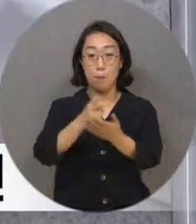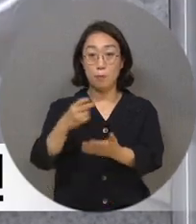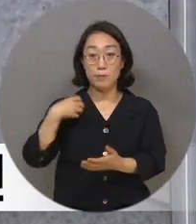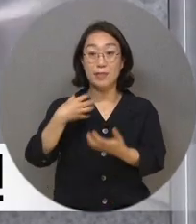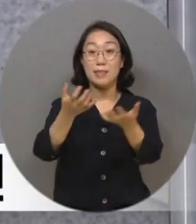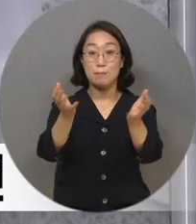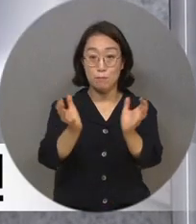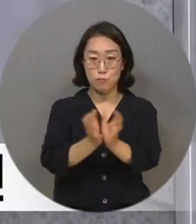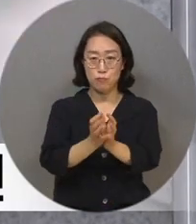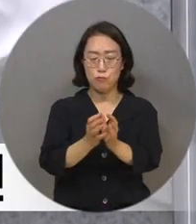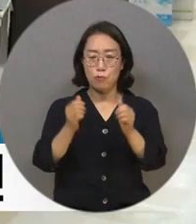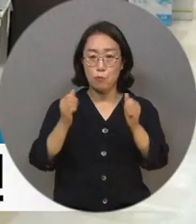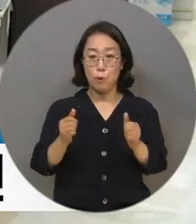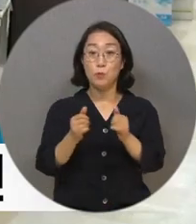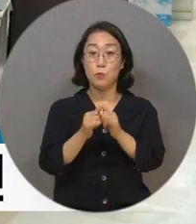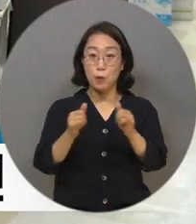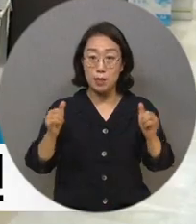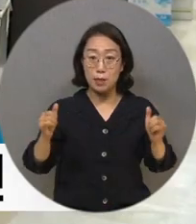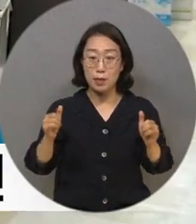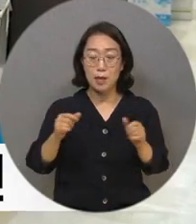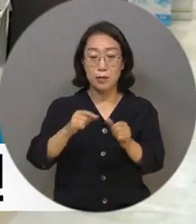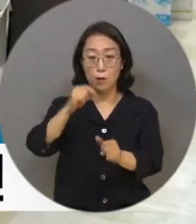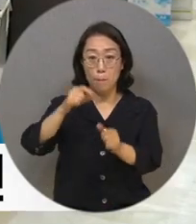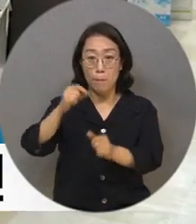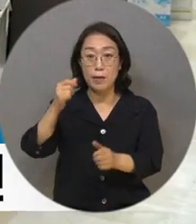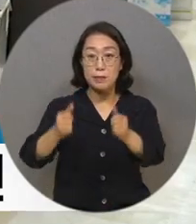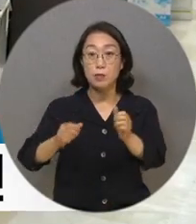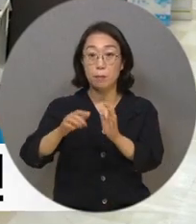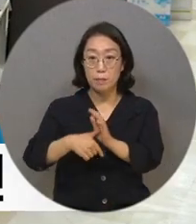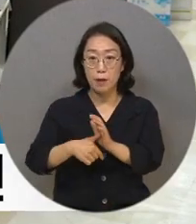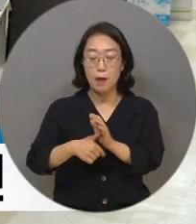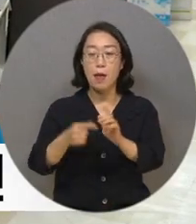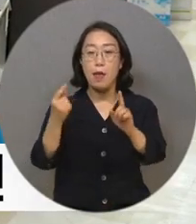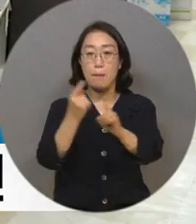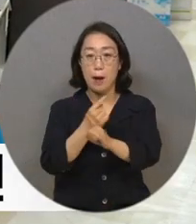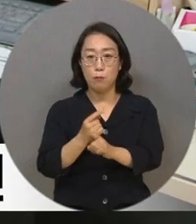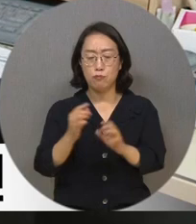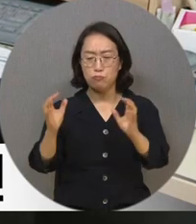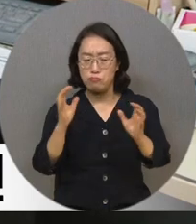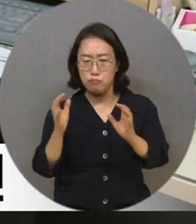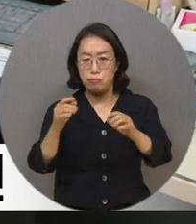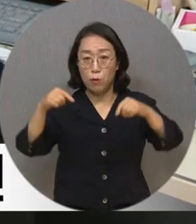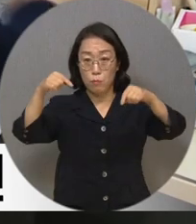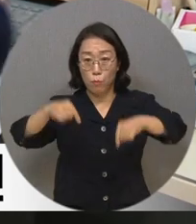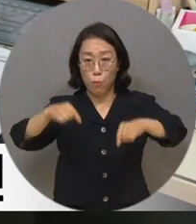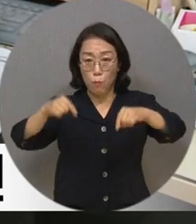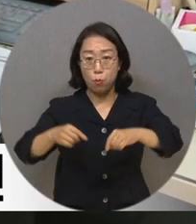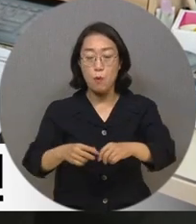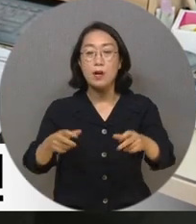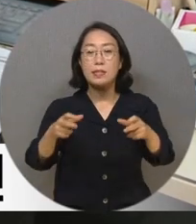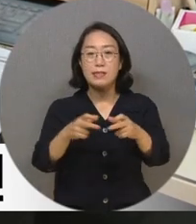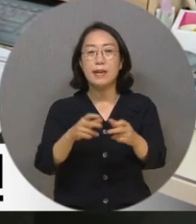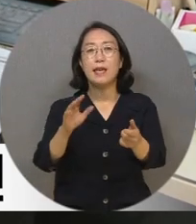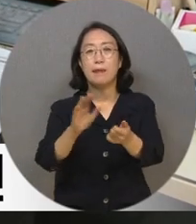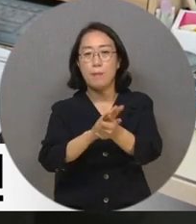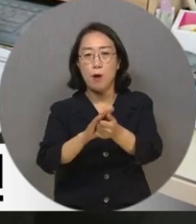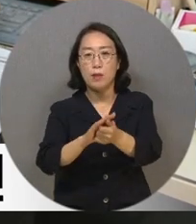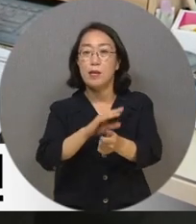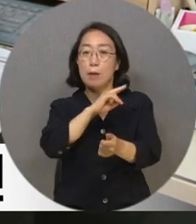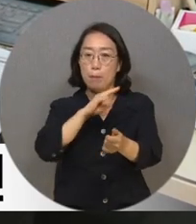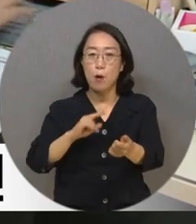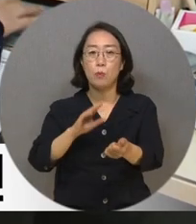법무부는 법조인 선발 양성계선 TF 논의를 통해 장애인응시자 편의지원 개선 방안을 마련했다고 지난